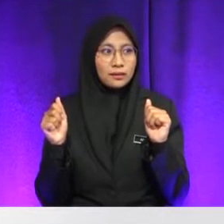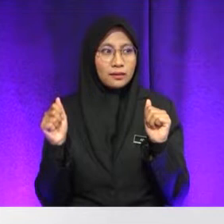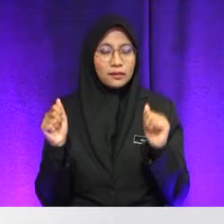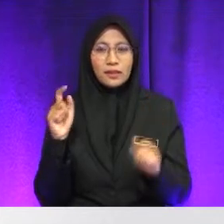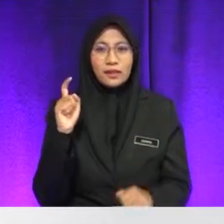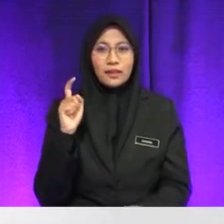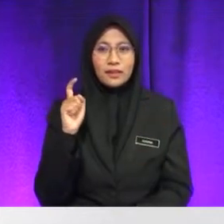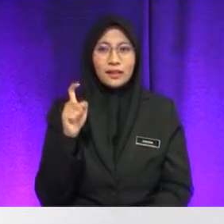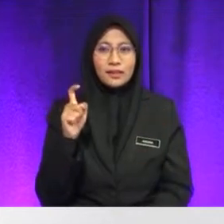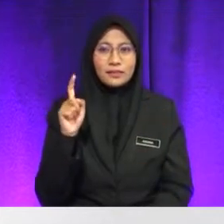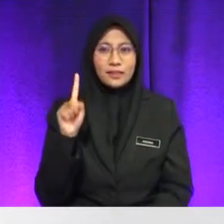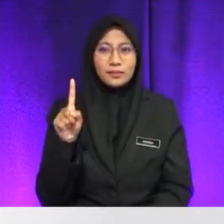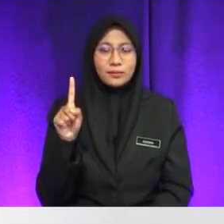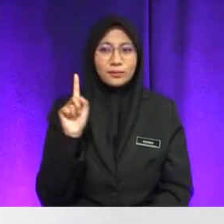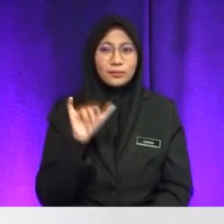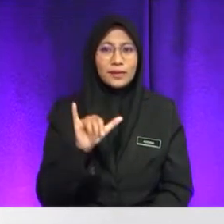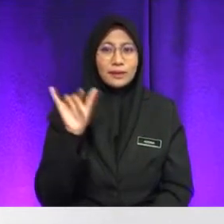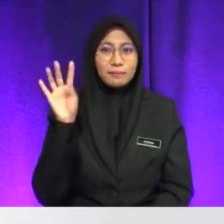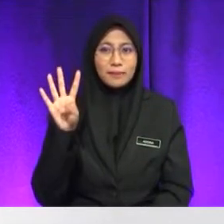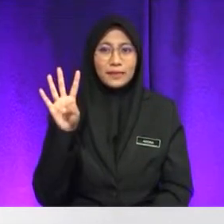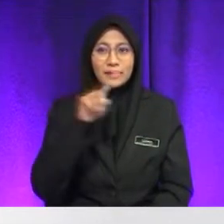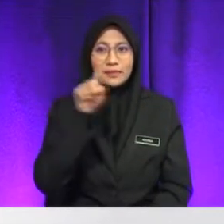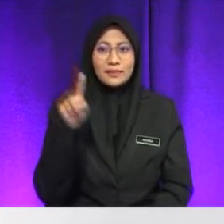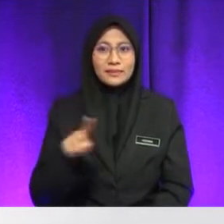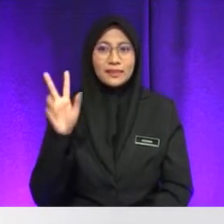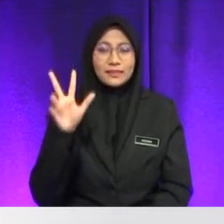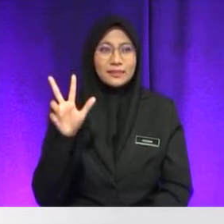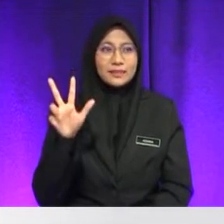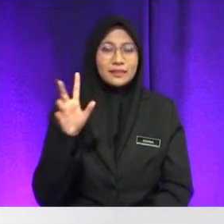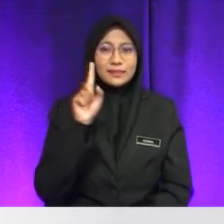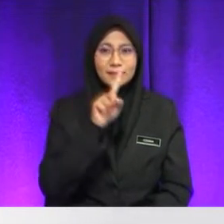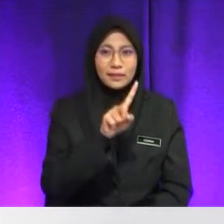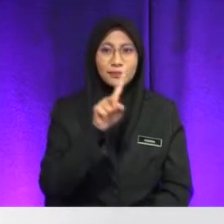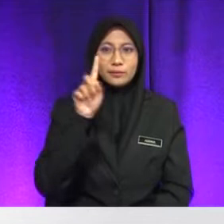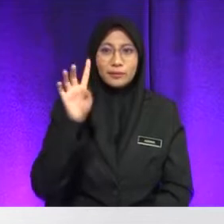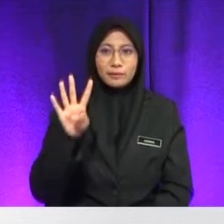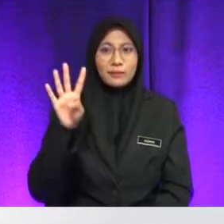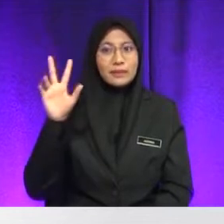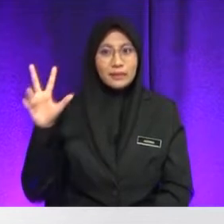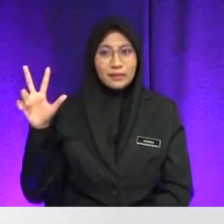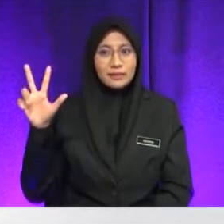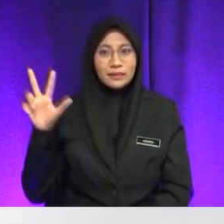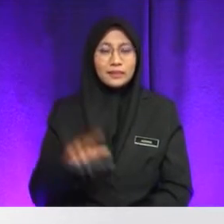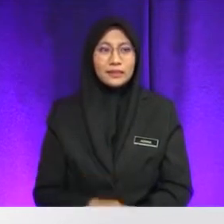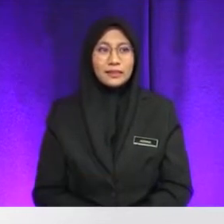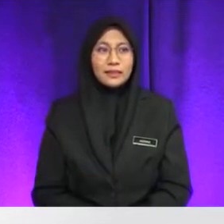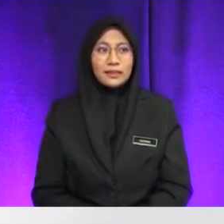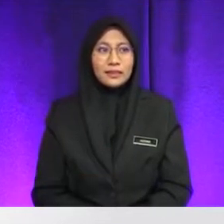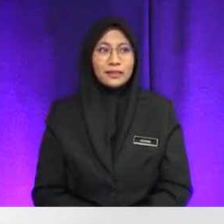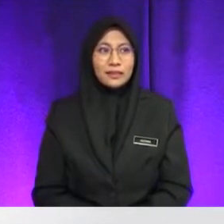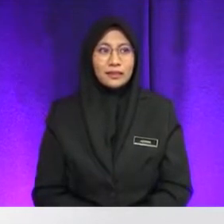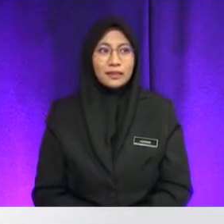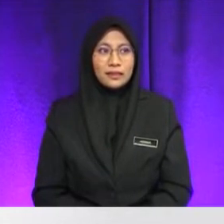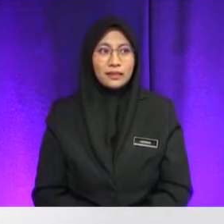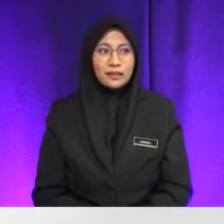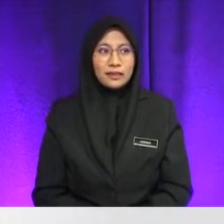x1w empek Hai Cek IG kita yuk 1470 tidak hemat saya catat Enggak sih